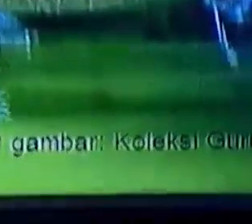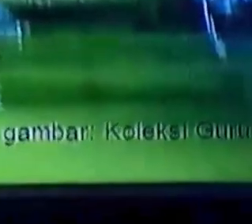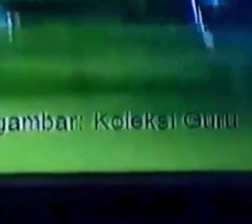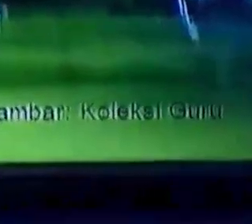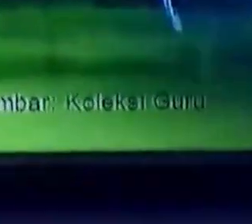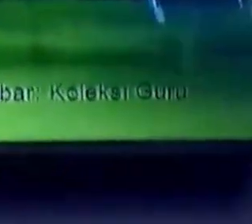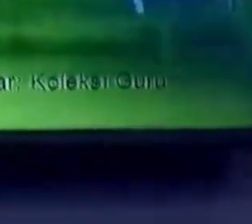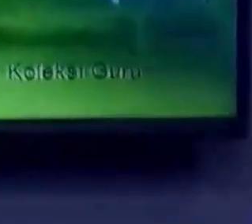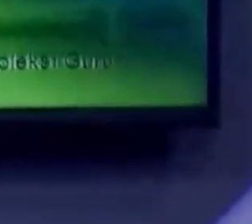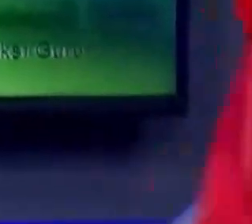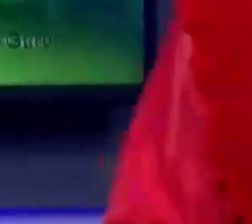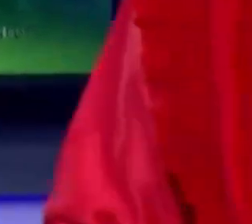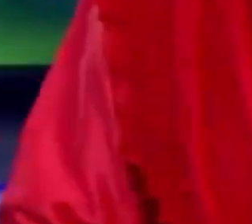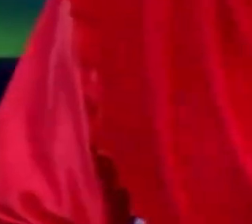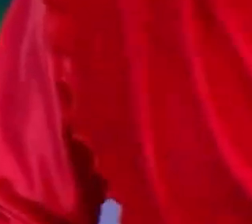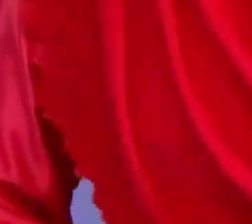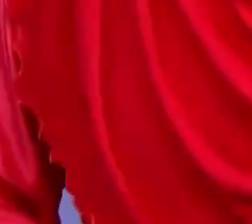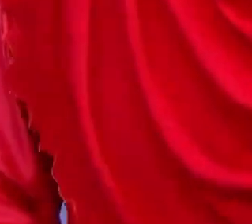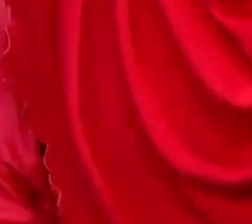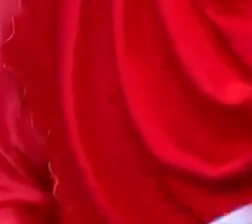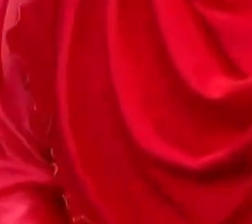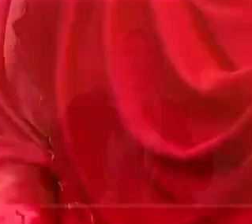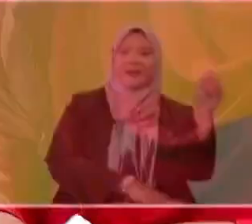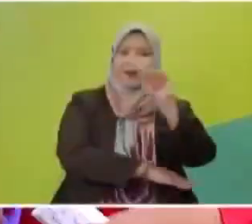Wah, tenangnya suasana hari ini.